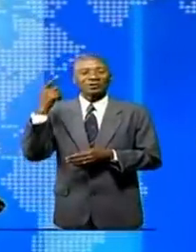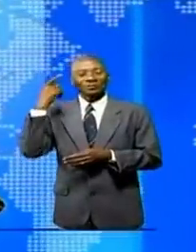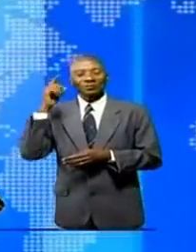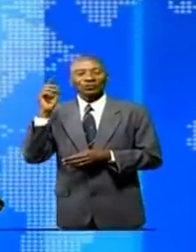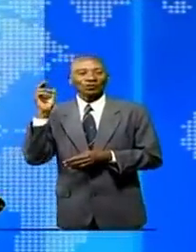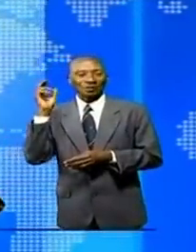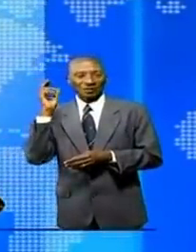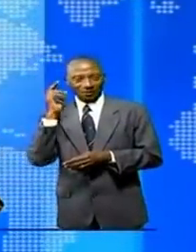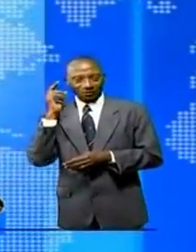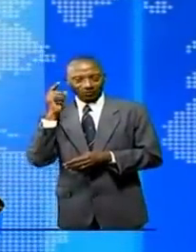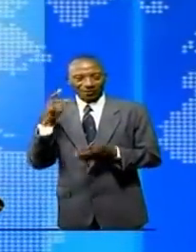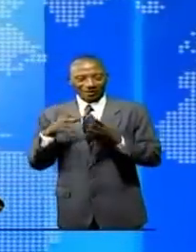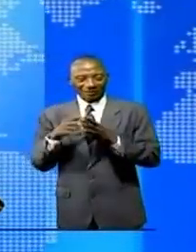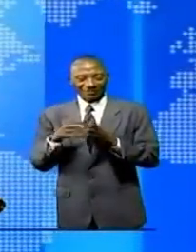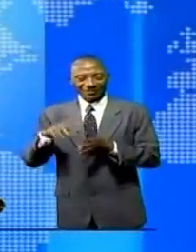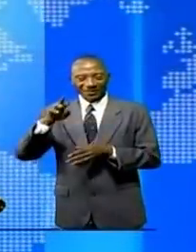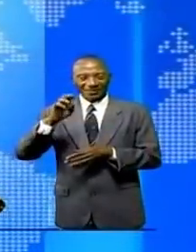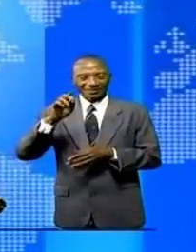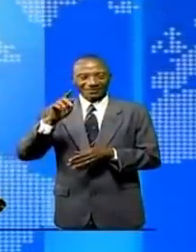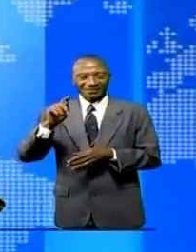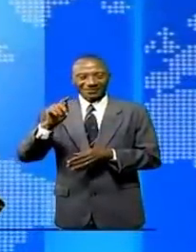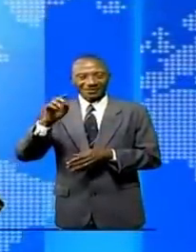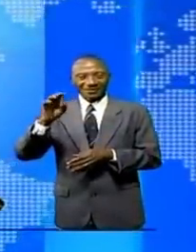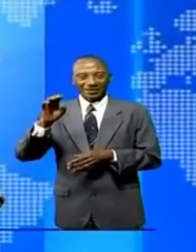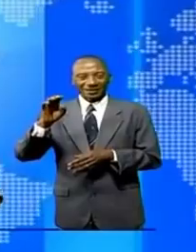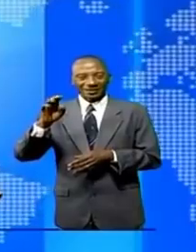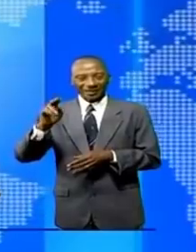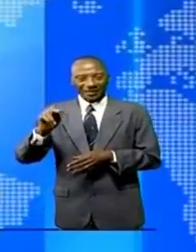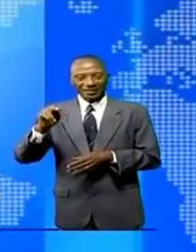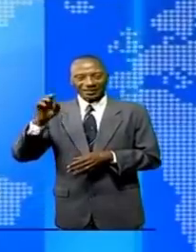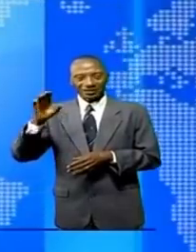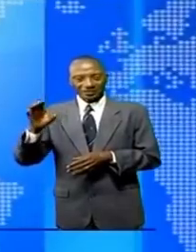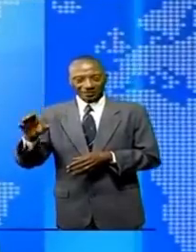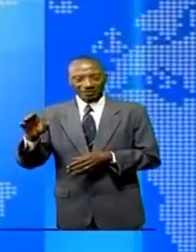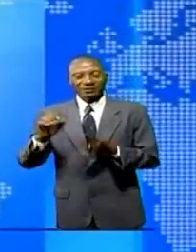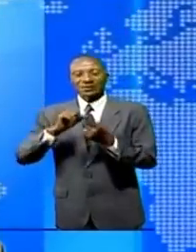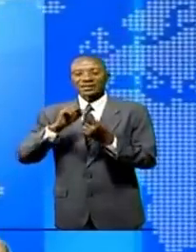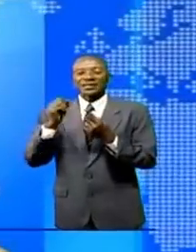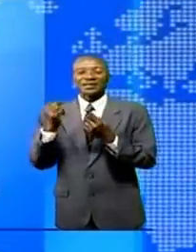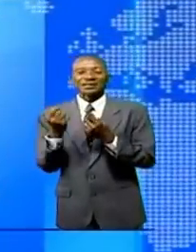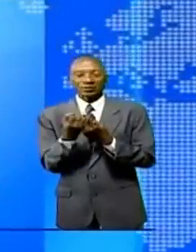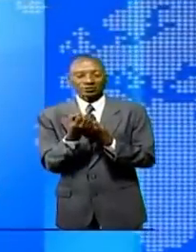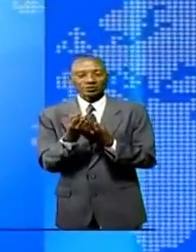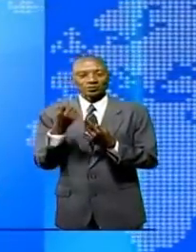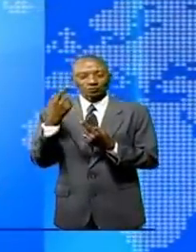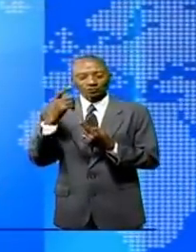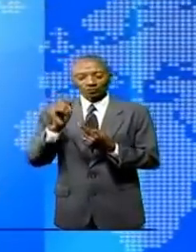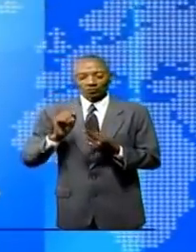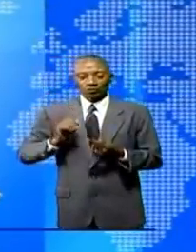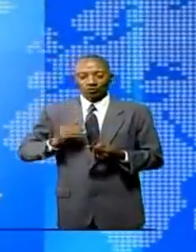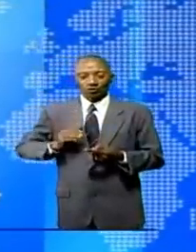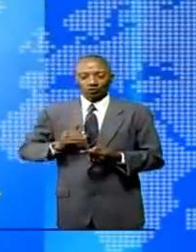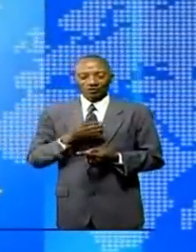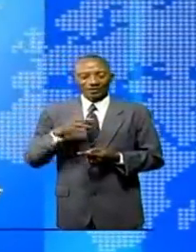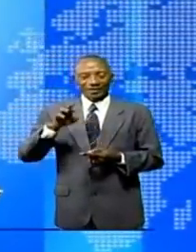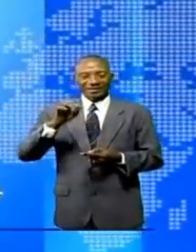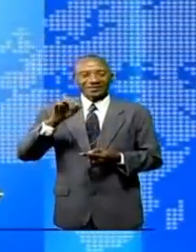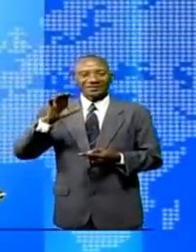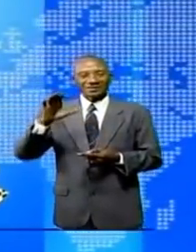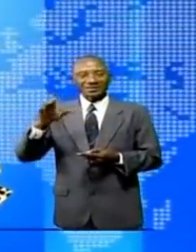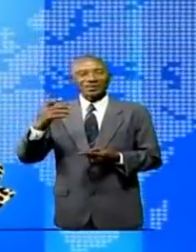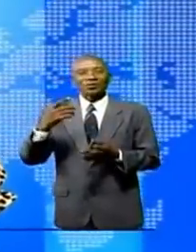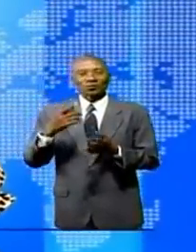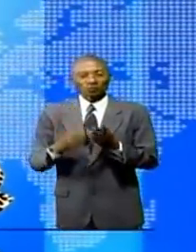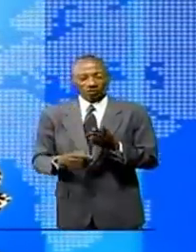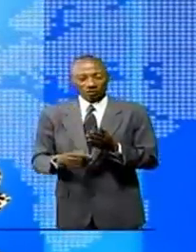nationale congolaise, occasion pour décrire la situation de la radio nationale en perte de vitesse face à la concurrence. Cette radio